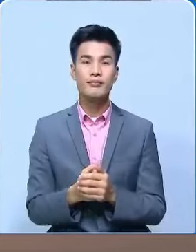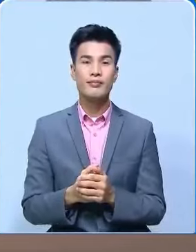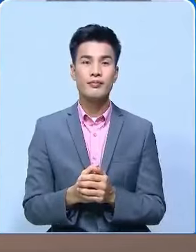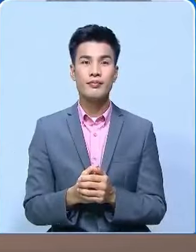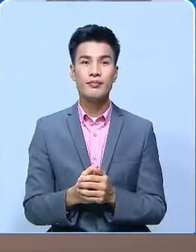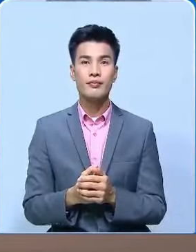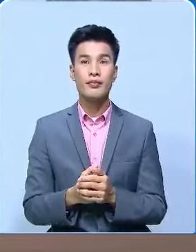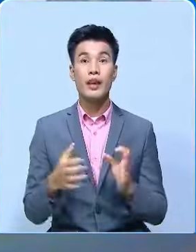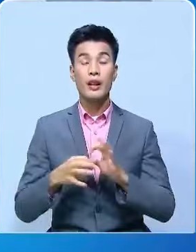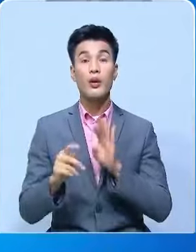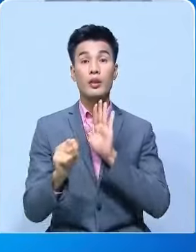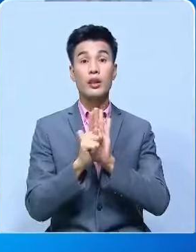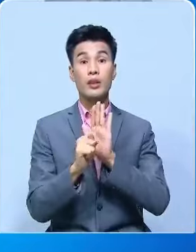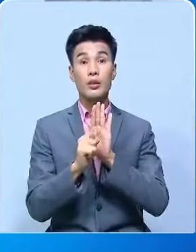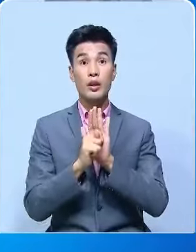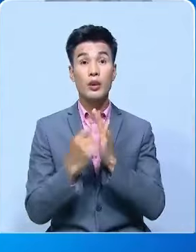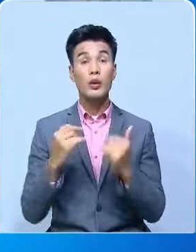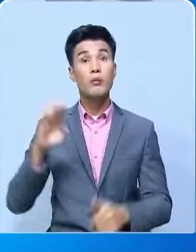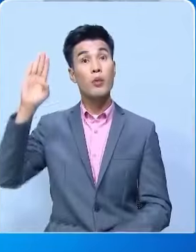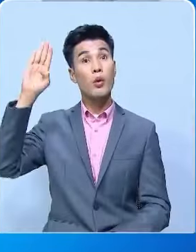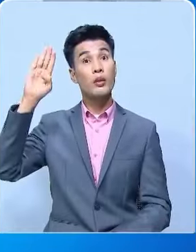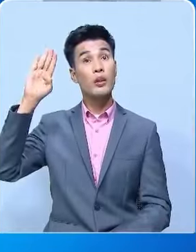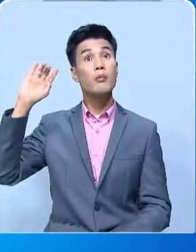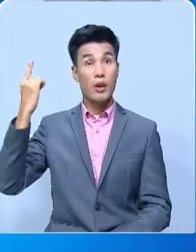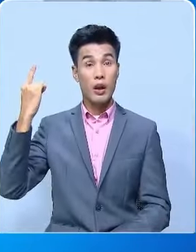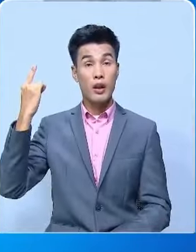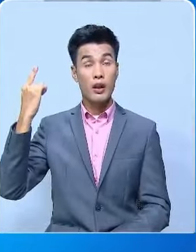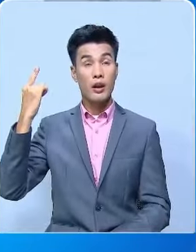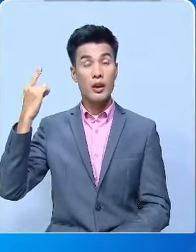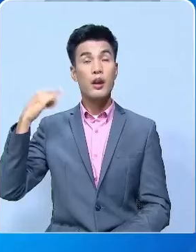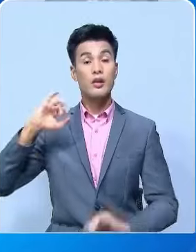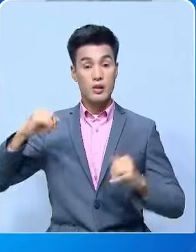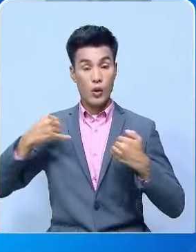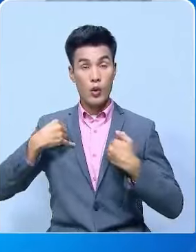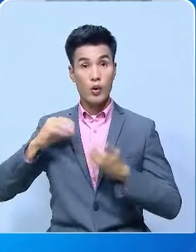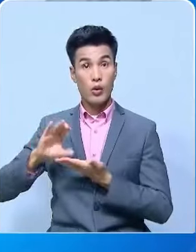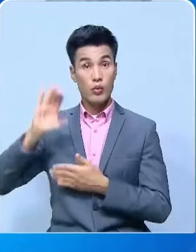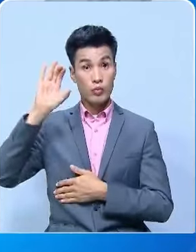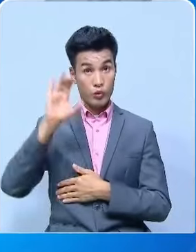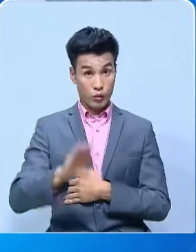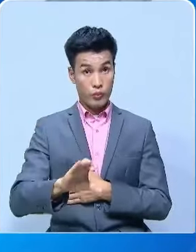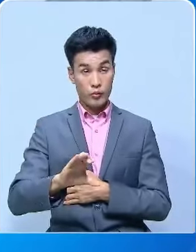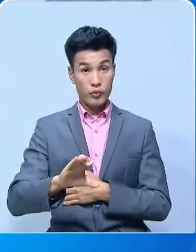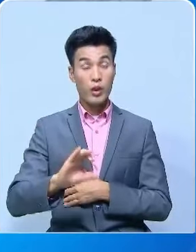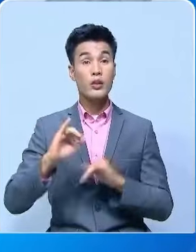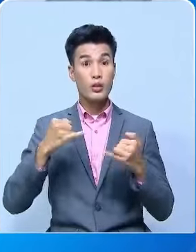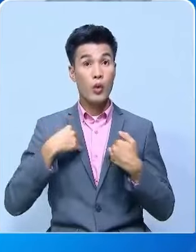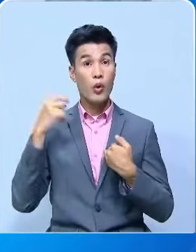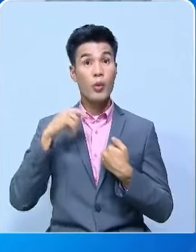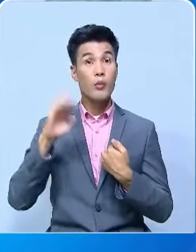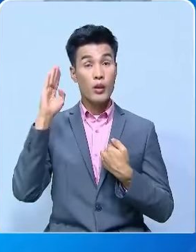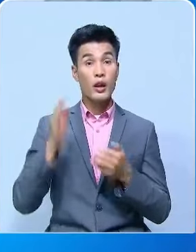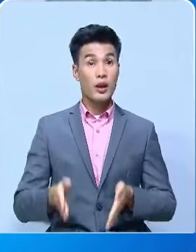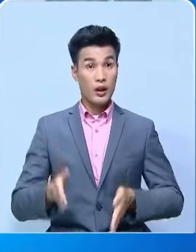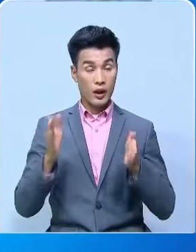เดตสั้นๆเรื่องของตั้งหัวเสงเห็นว่าได้บริษัทโฮลดิ้งที่เป็นเจ้าของธุรกิจอสังหาริมทรัพย์แถวฝั่งธนบุรีมาดู